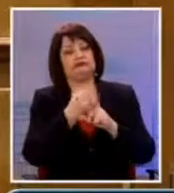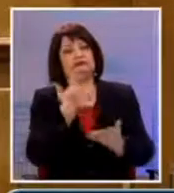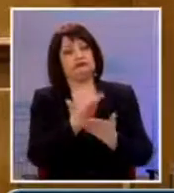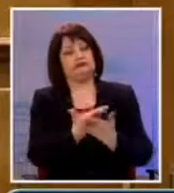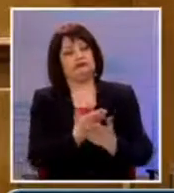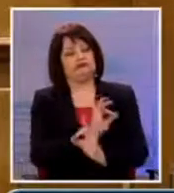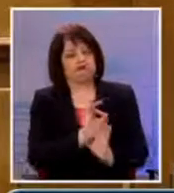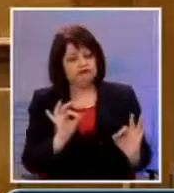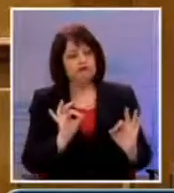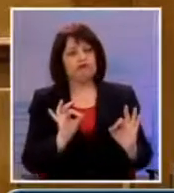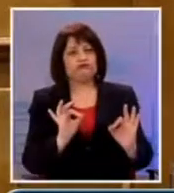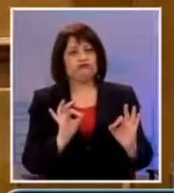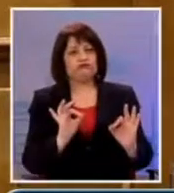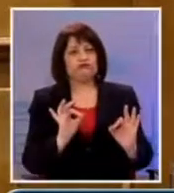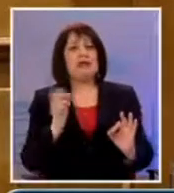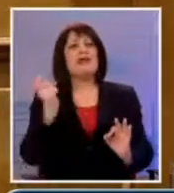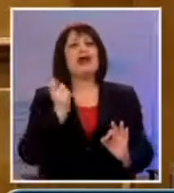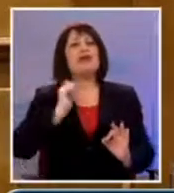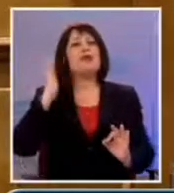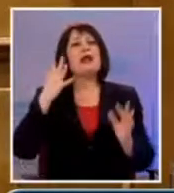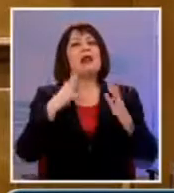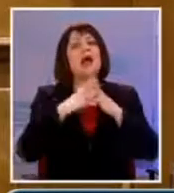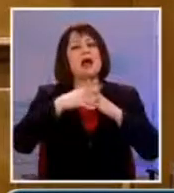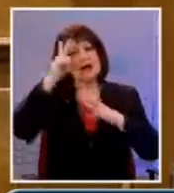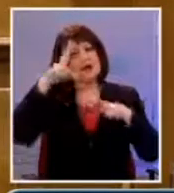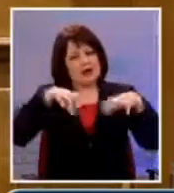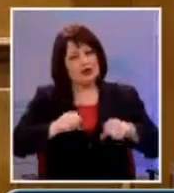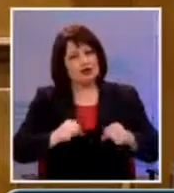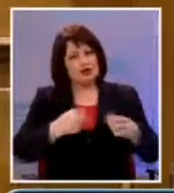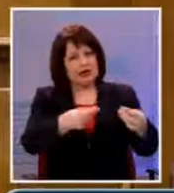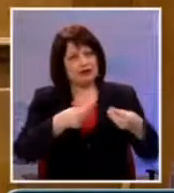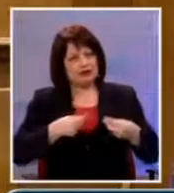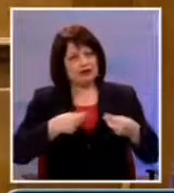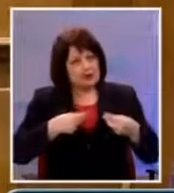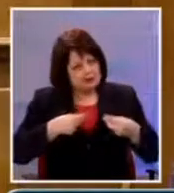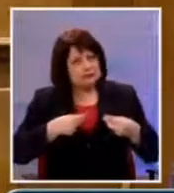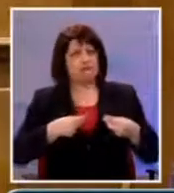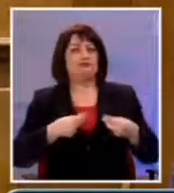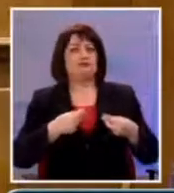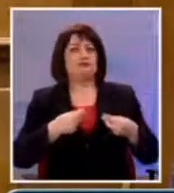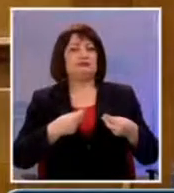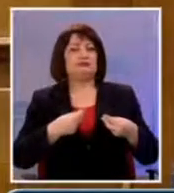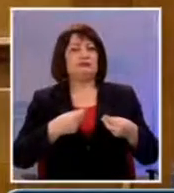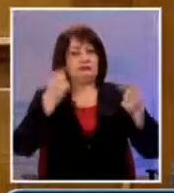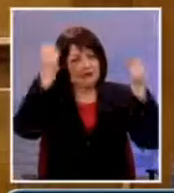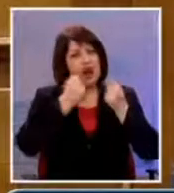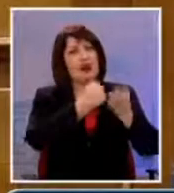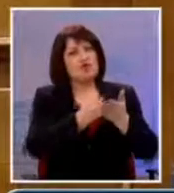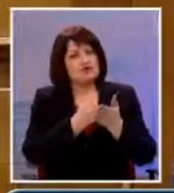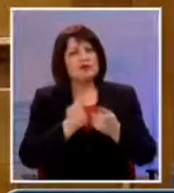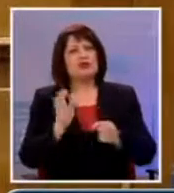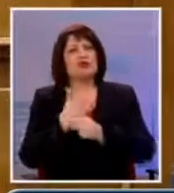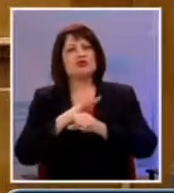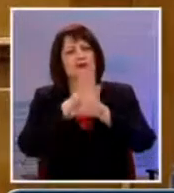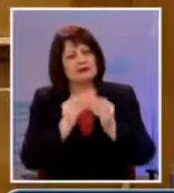αταλάντευτα και την αποπληρωμή του γερμανικού κατοχικού δανείου και τις επαναρθώσεις από τις